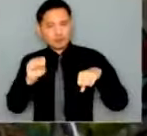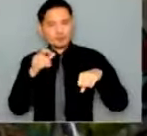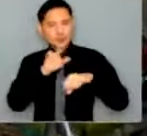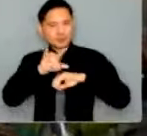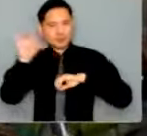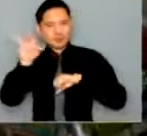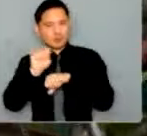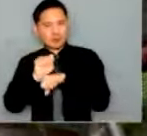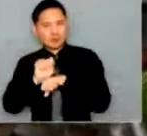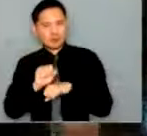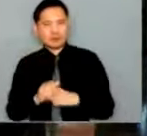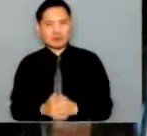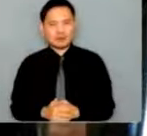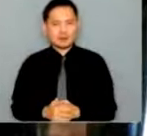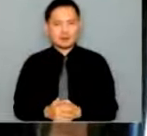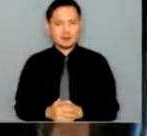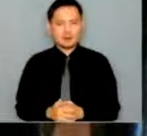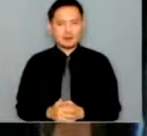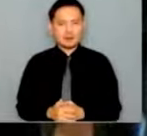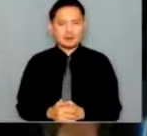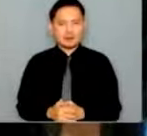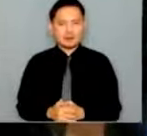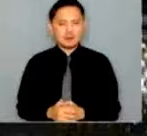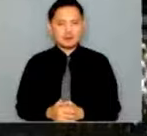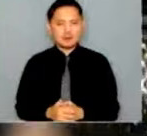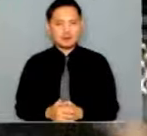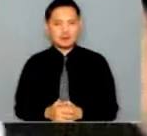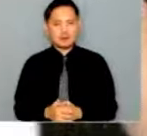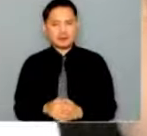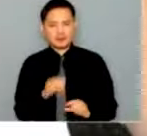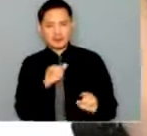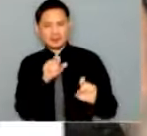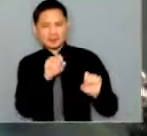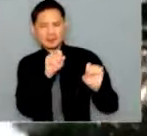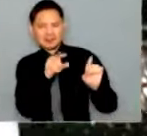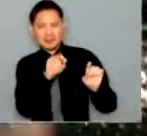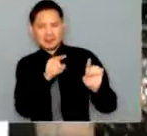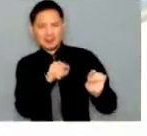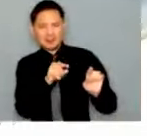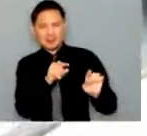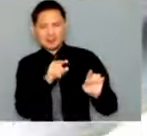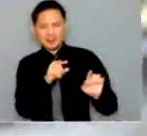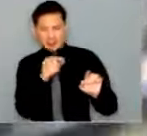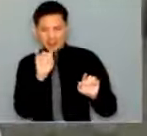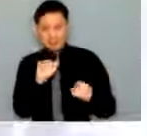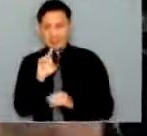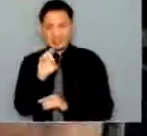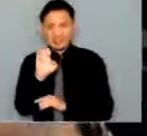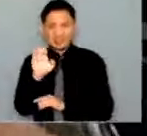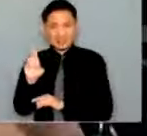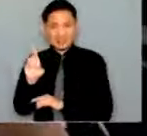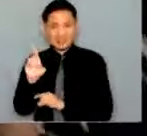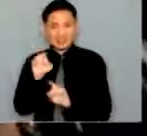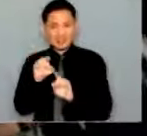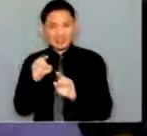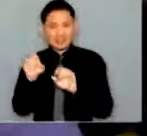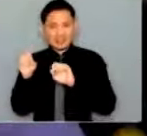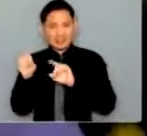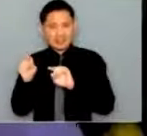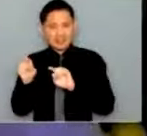Pare, parang motor ko yung nakapark na to, ha? Hindi, pare, binenta na sa akin to. Nandito pa nga sa akin yung DDoP sale niyan, eh.